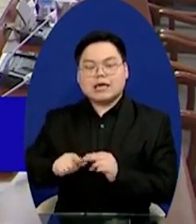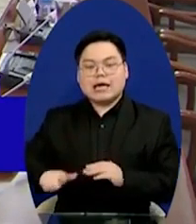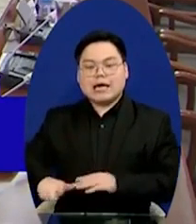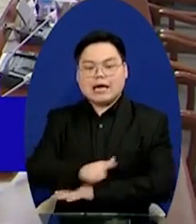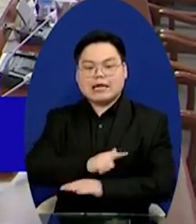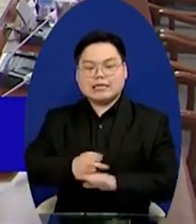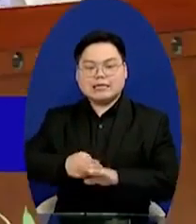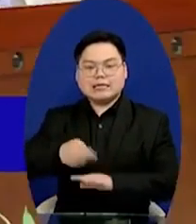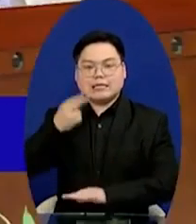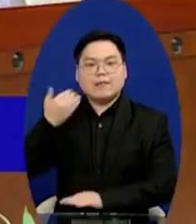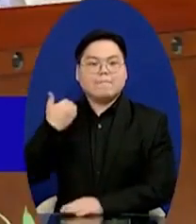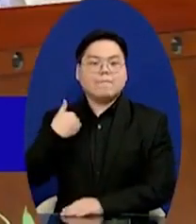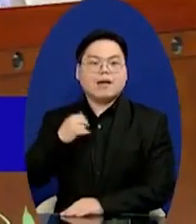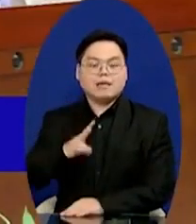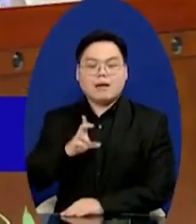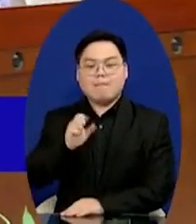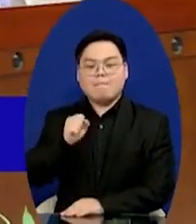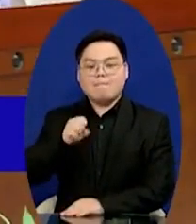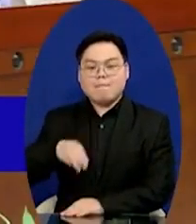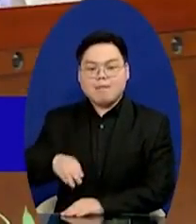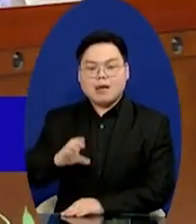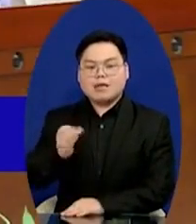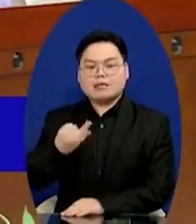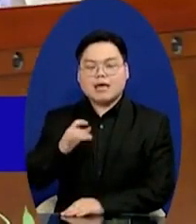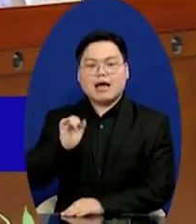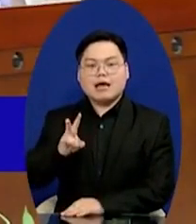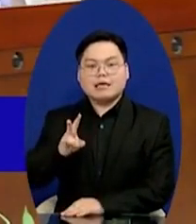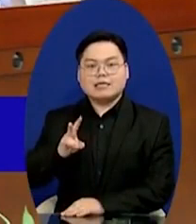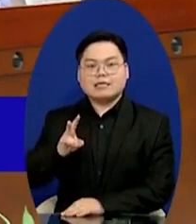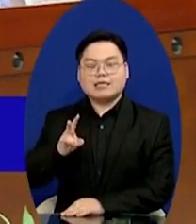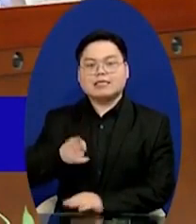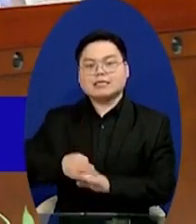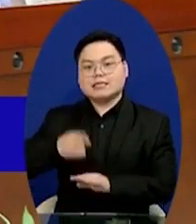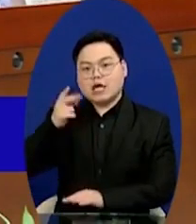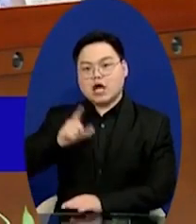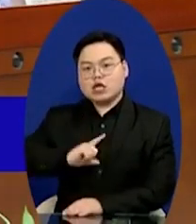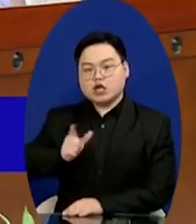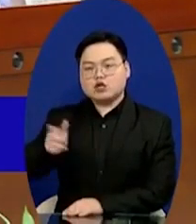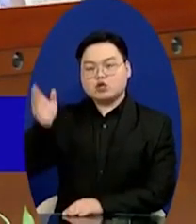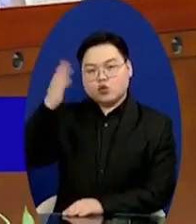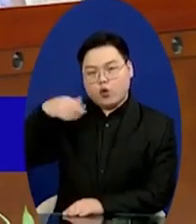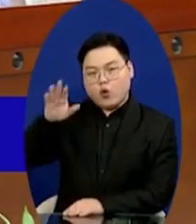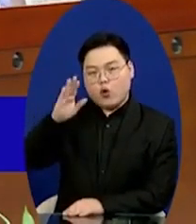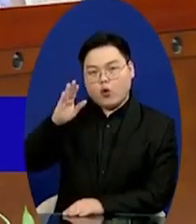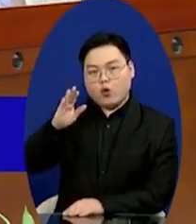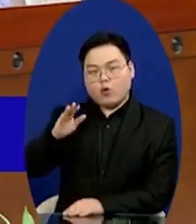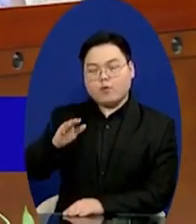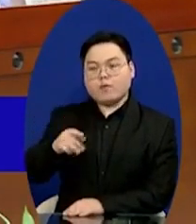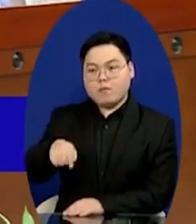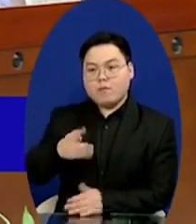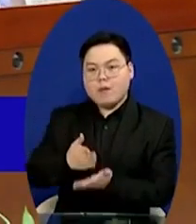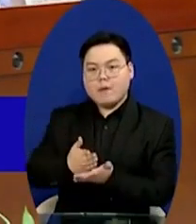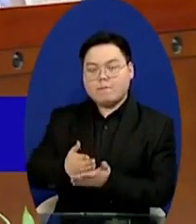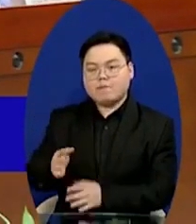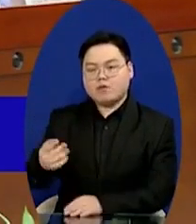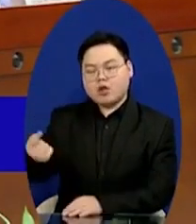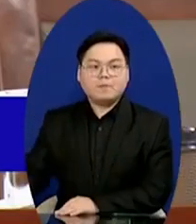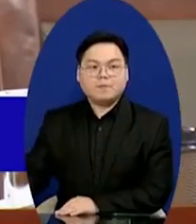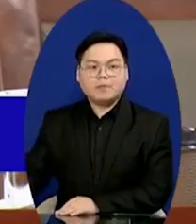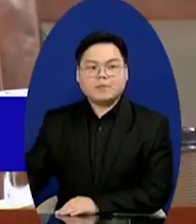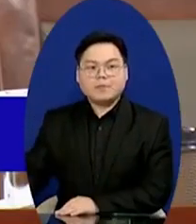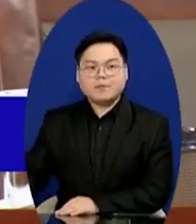газрын захирал асан бацаахан захирлыг гэрчээр дуудсан байгаа. Бацаахан захирал наашаа сууч 11 номерын микрофон